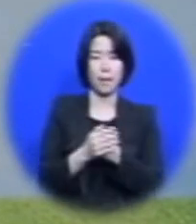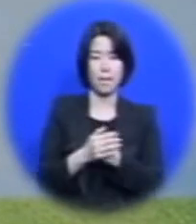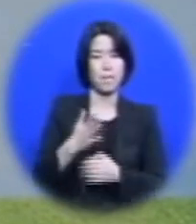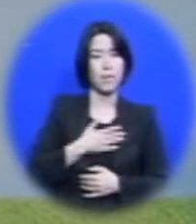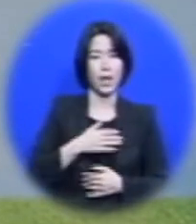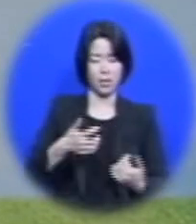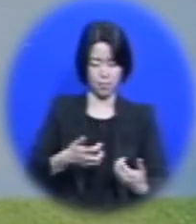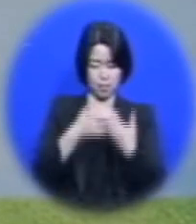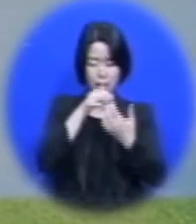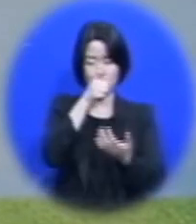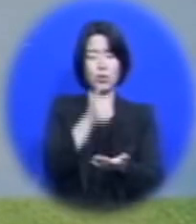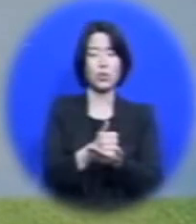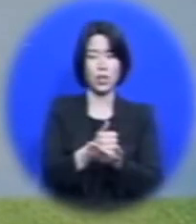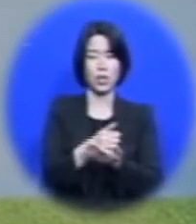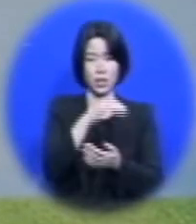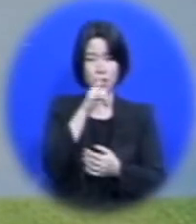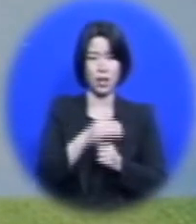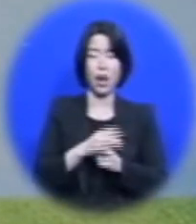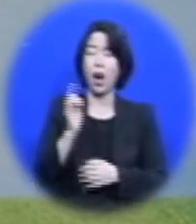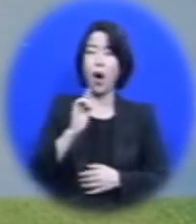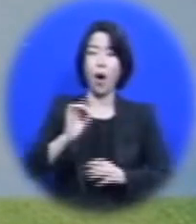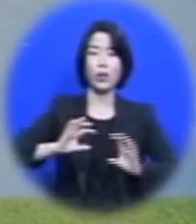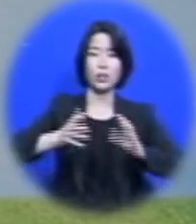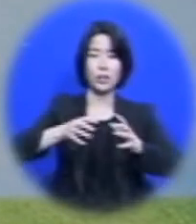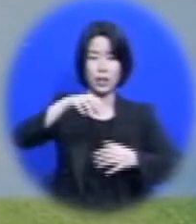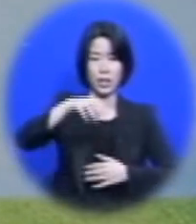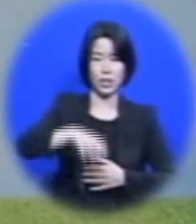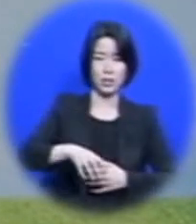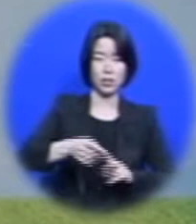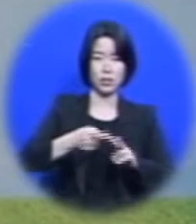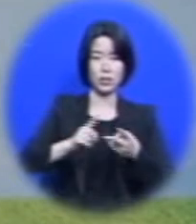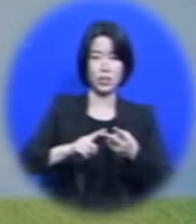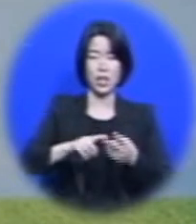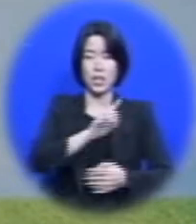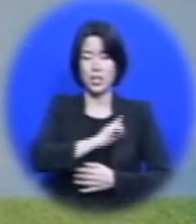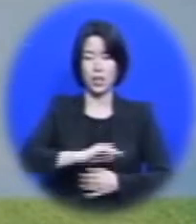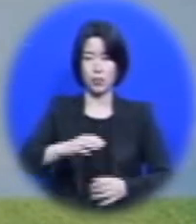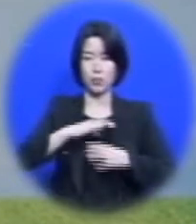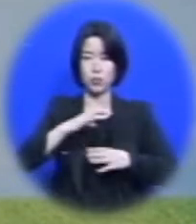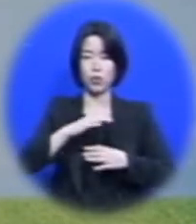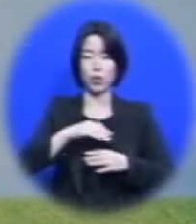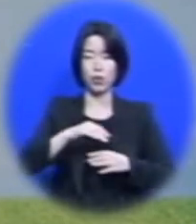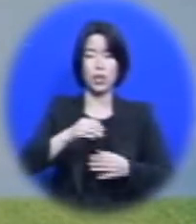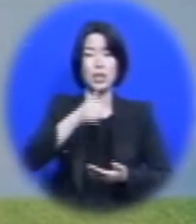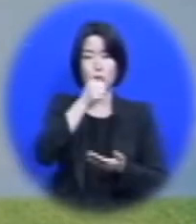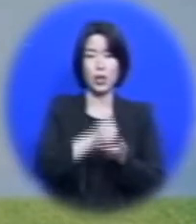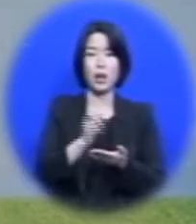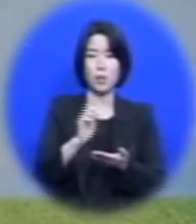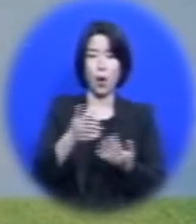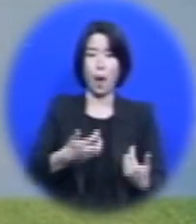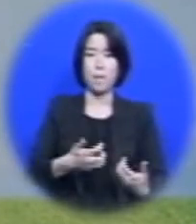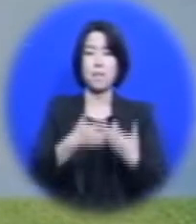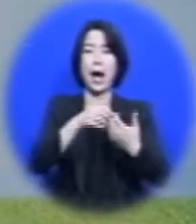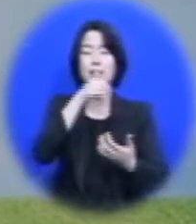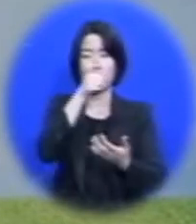나는 반역죄를 지었다. 어느 나라에서나 제일 무서운 벌이 반역죄를 지은 자에게